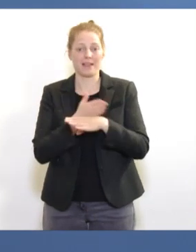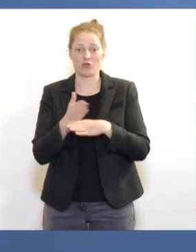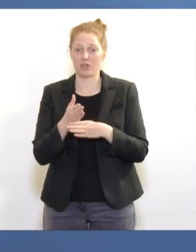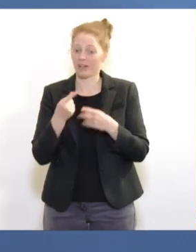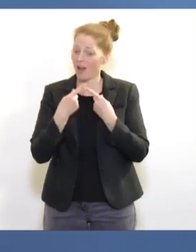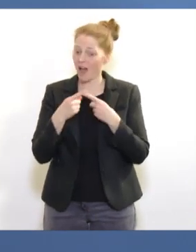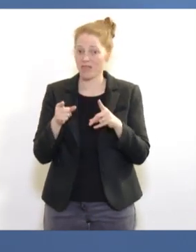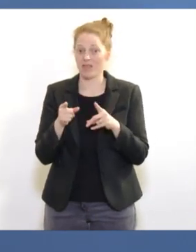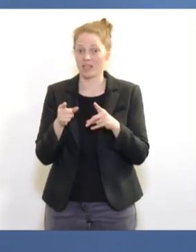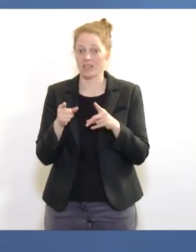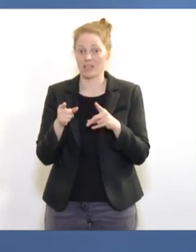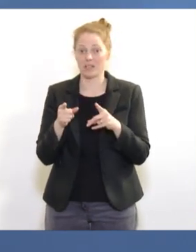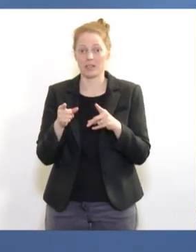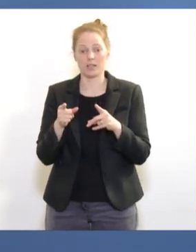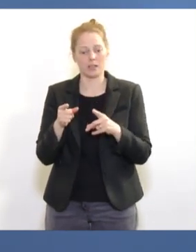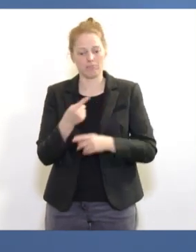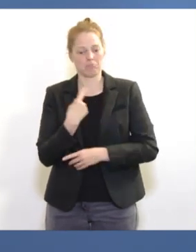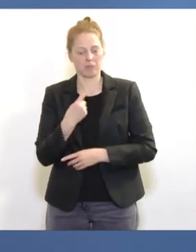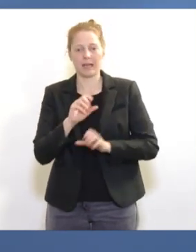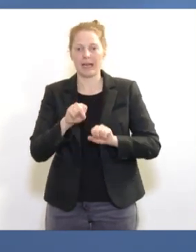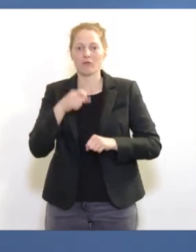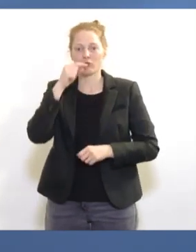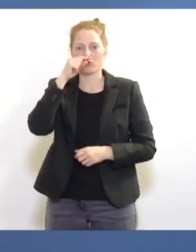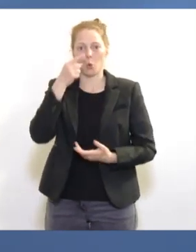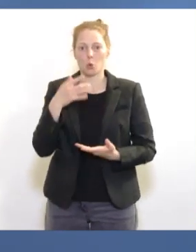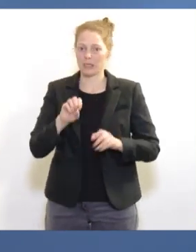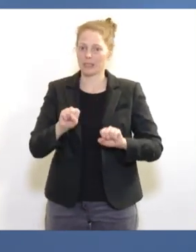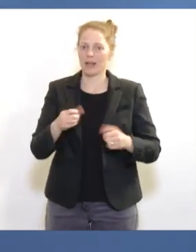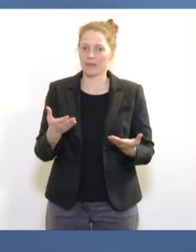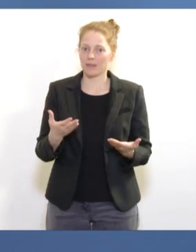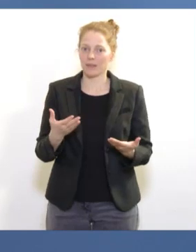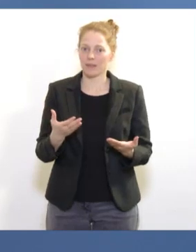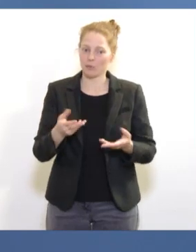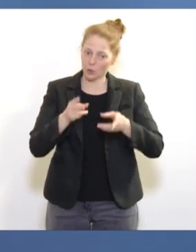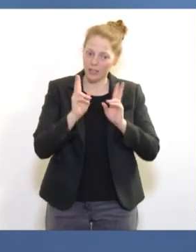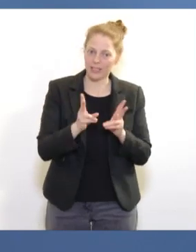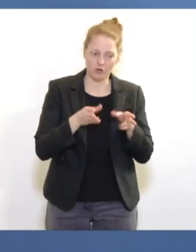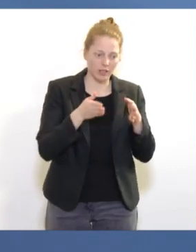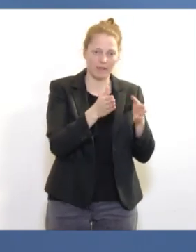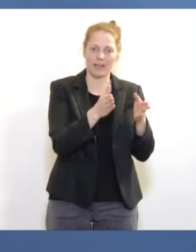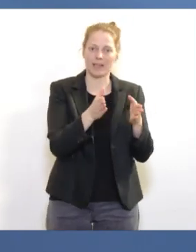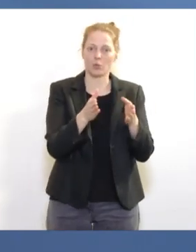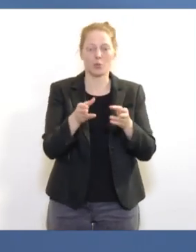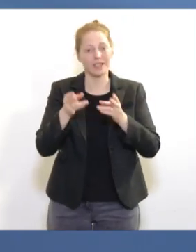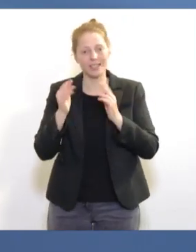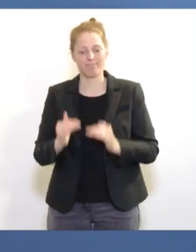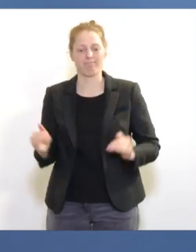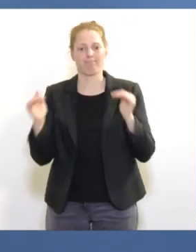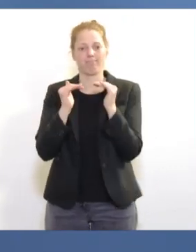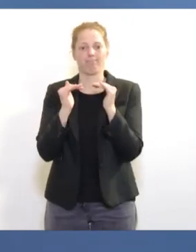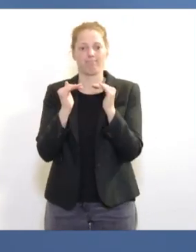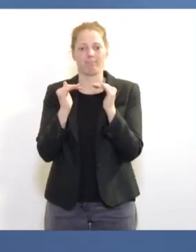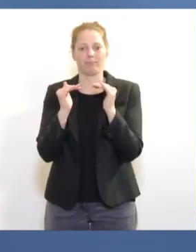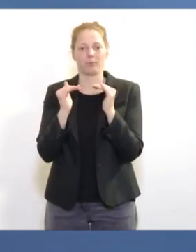gewählt, aber wir können hoffentlich darauf sein, weil es die richtige Weg ist, weil es die viel mehr gerechte Weg ist, und weil es das